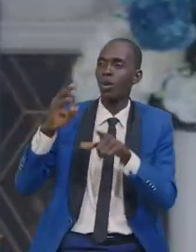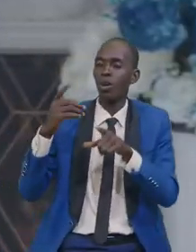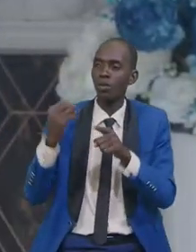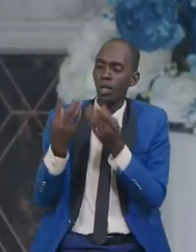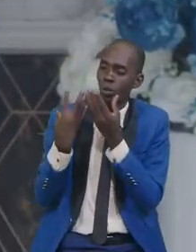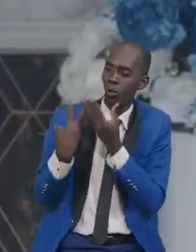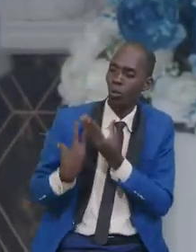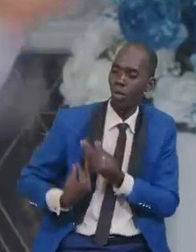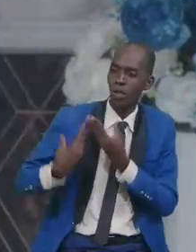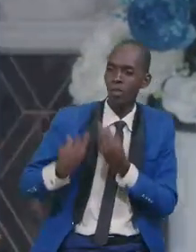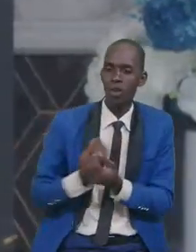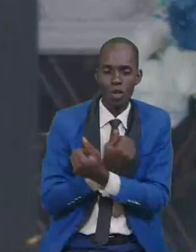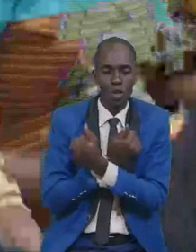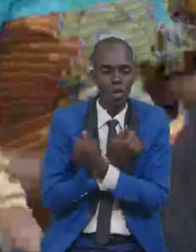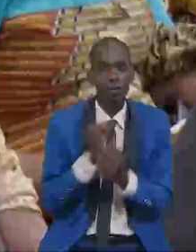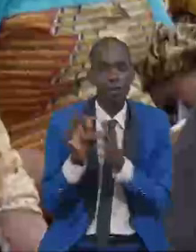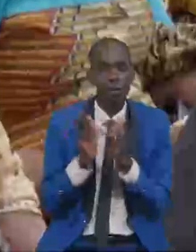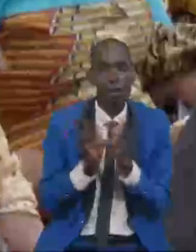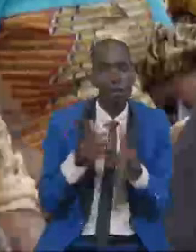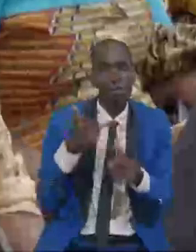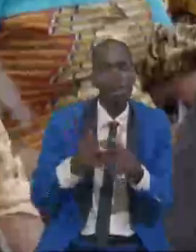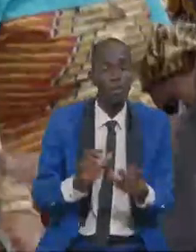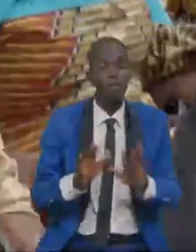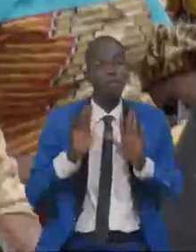Et tu viens au Christ gentil, aimable.